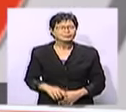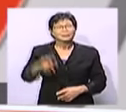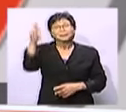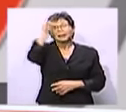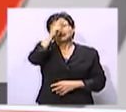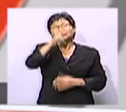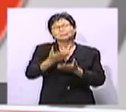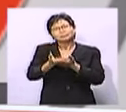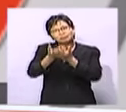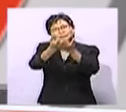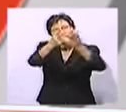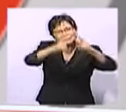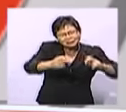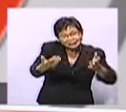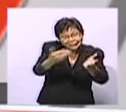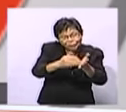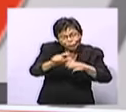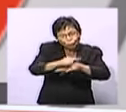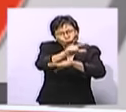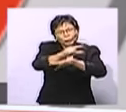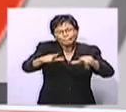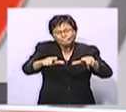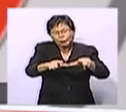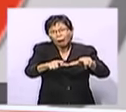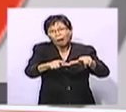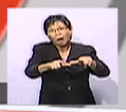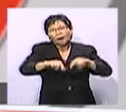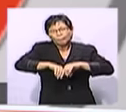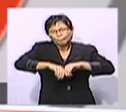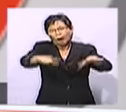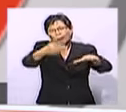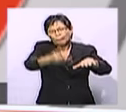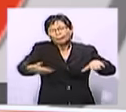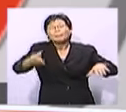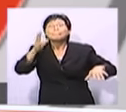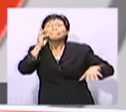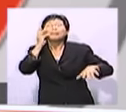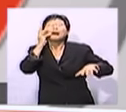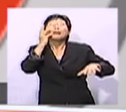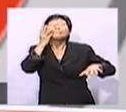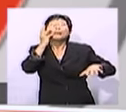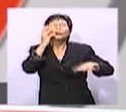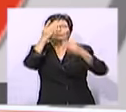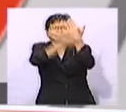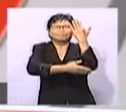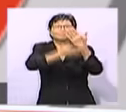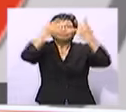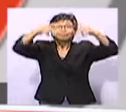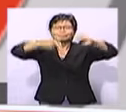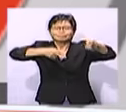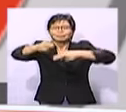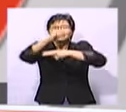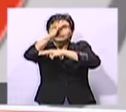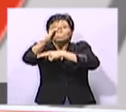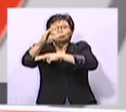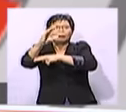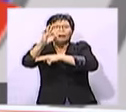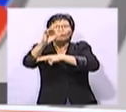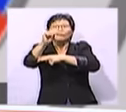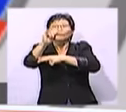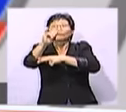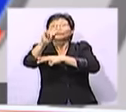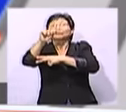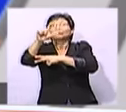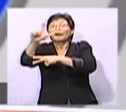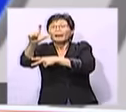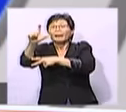Kerajaan disaran mengkaji semula penggunaan permit bagi pengedaran produk beras di seluruh negara. Pengarah Urusan Syarikat Faiza Sdn Bhd,